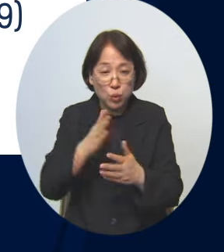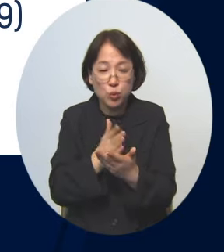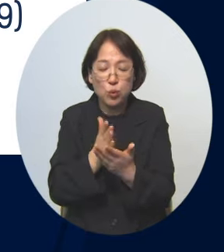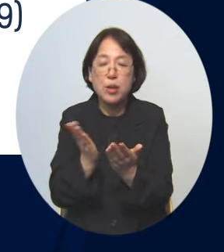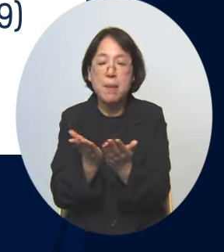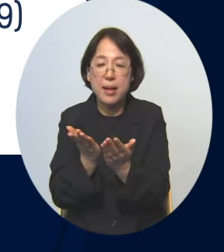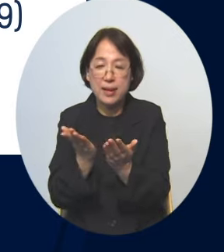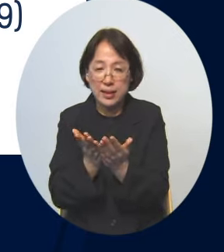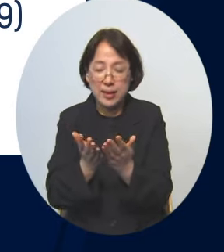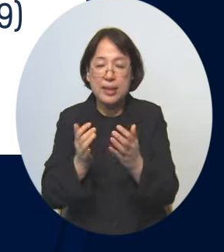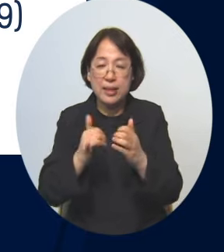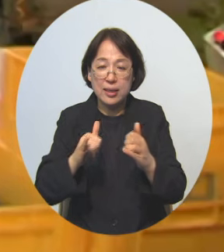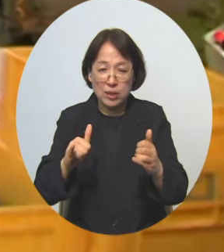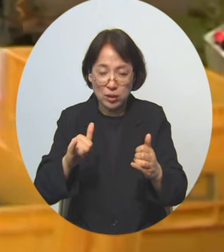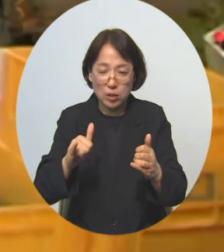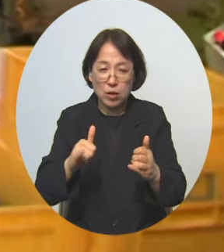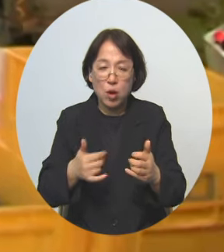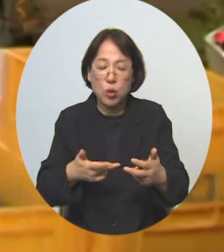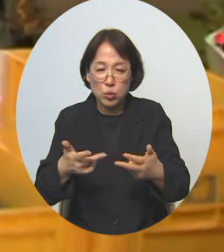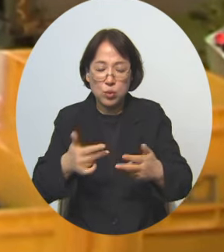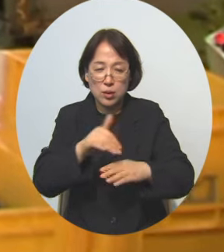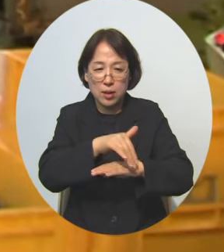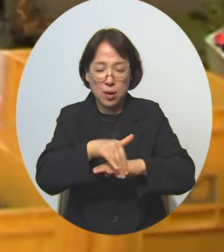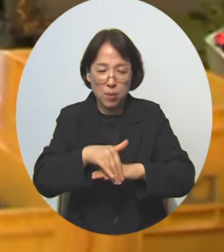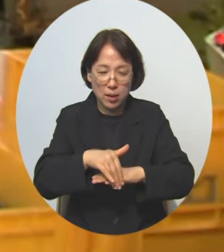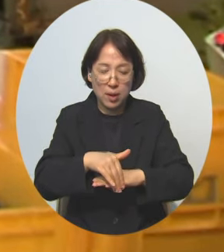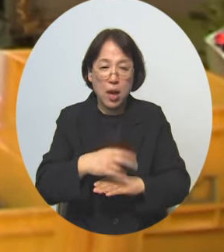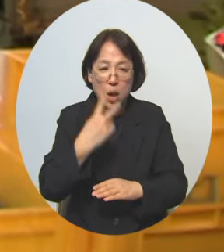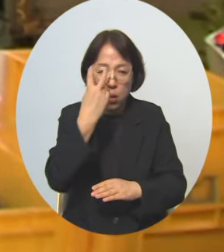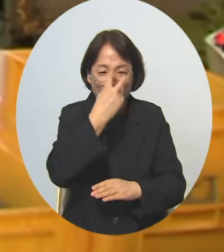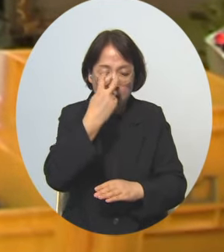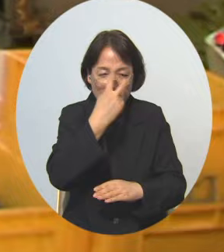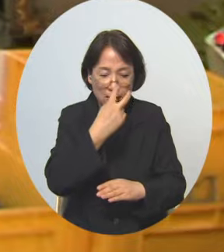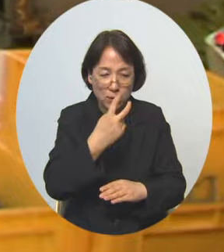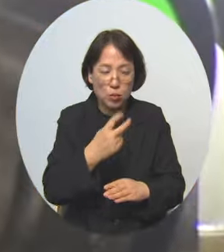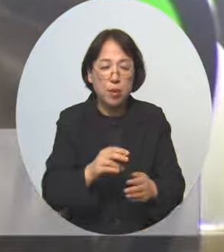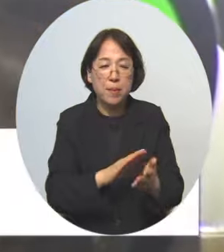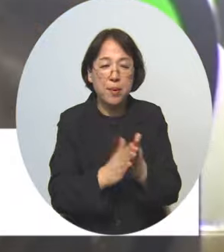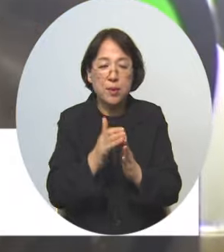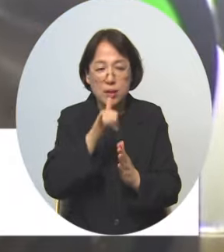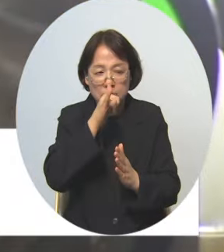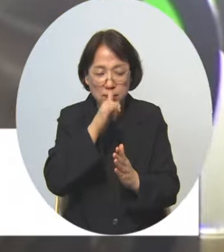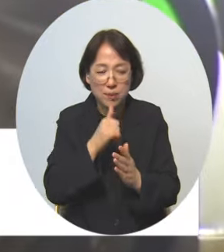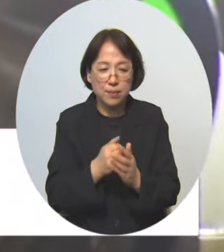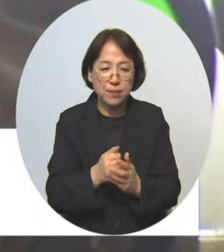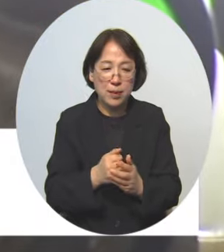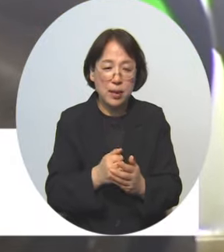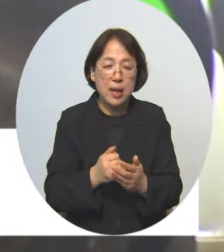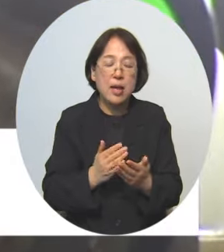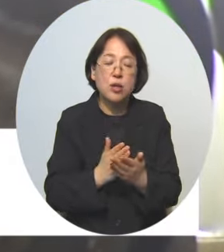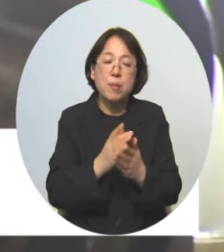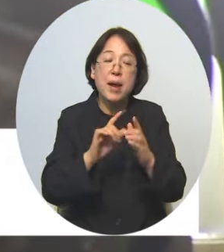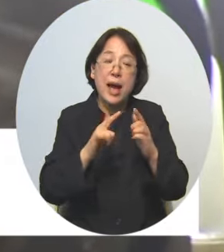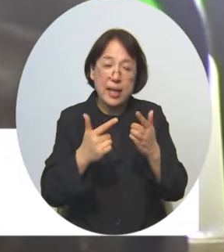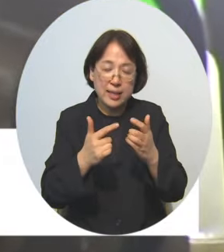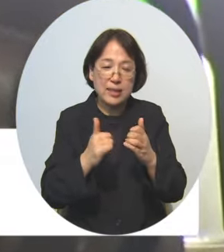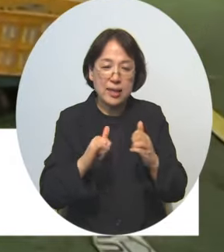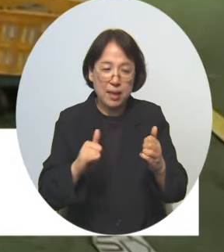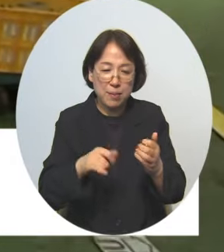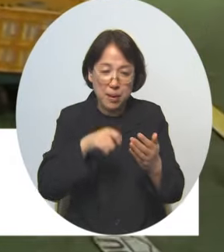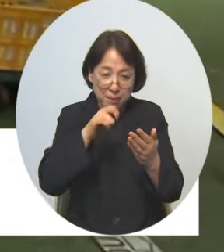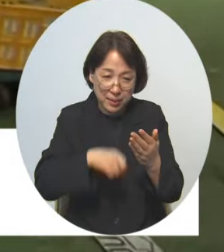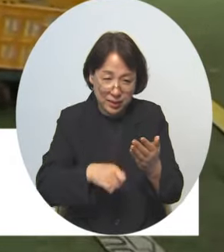인력 수급 정책을 수립합니다. 인력 관리도 달라집니다. 그동안 정부는 비전문 인력을 비자별로